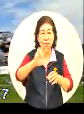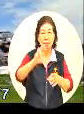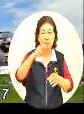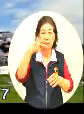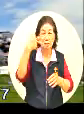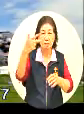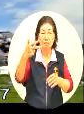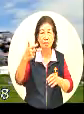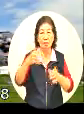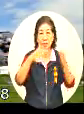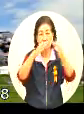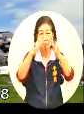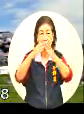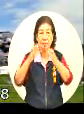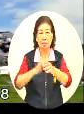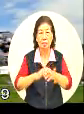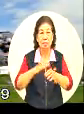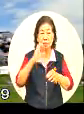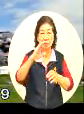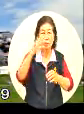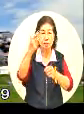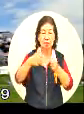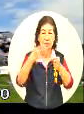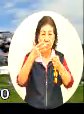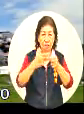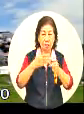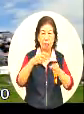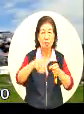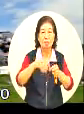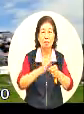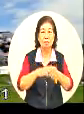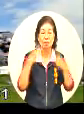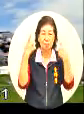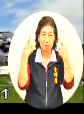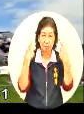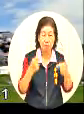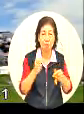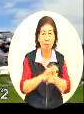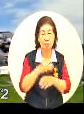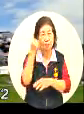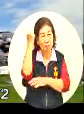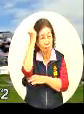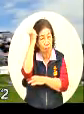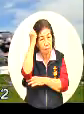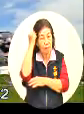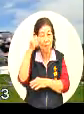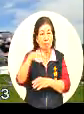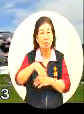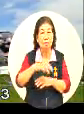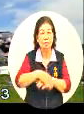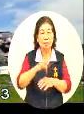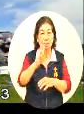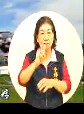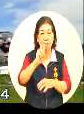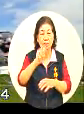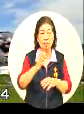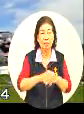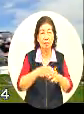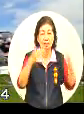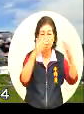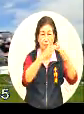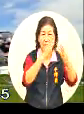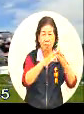国98年10月他有开放原住户22户来进驻，那他是朝